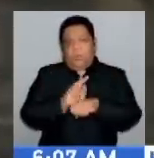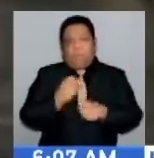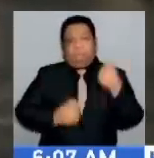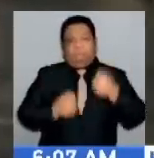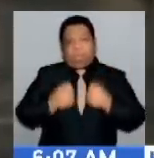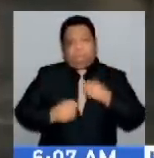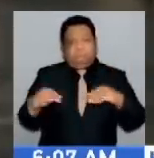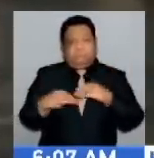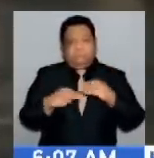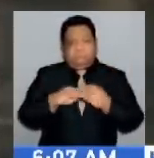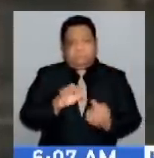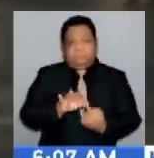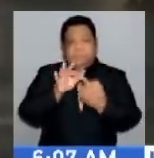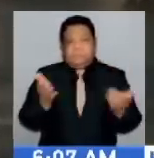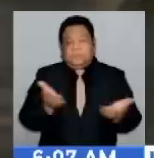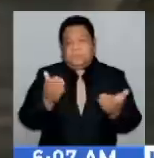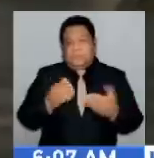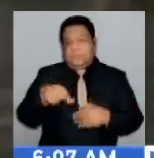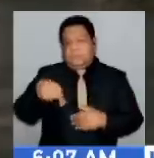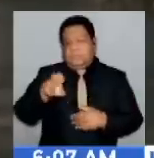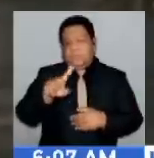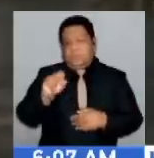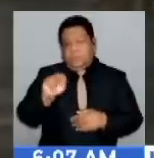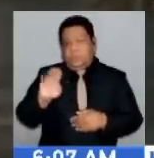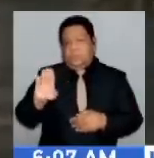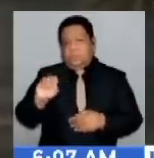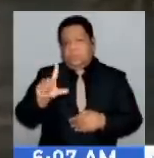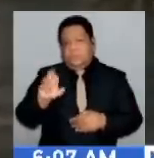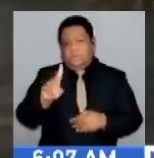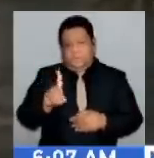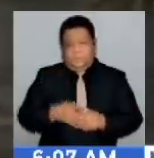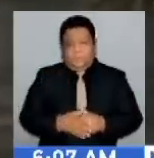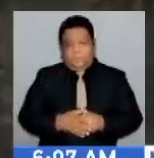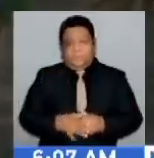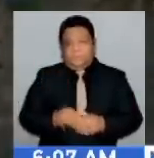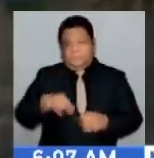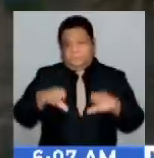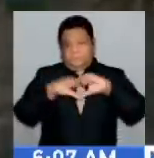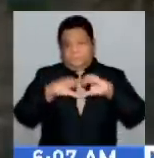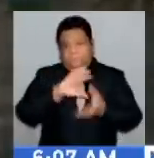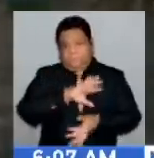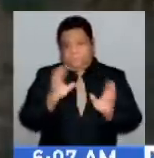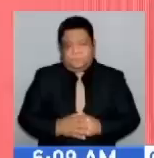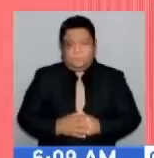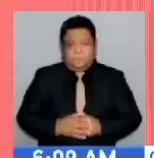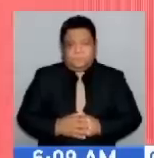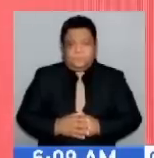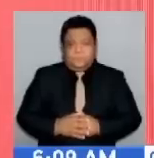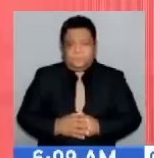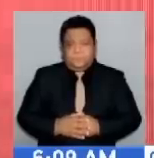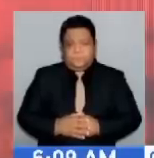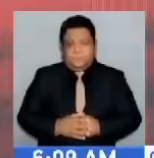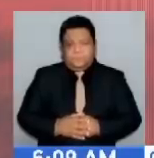kahabaan ng Quezon Boulevard dito sa Quiapo, Maynila. Yan ang unang balita. Ako po si James Agustin para sa GMA Integrated News.